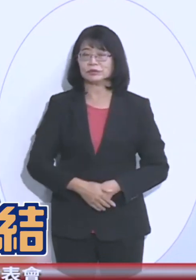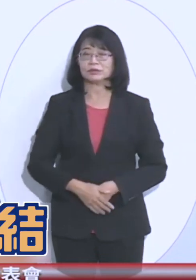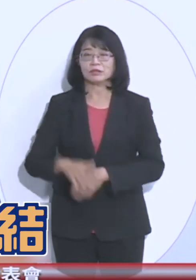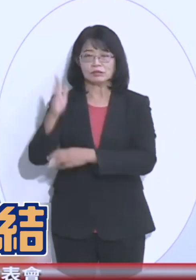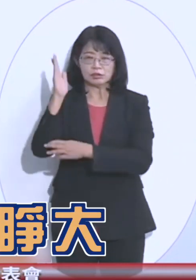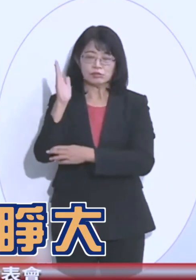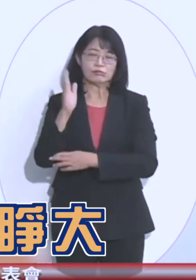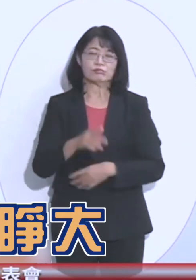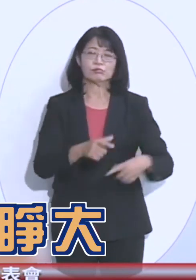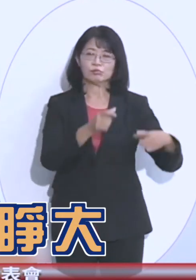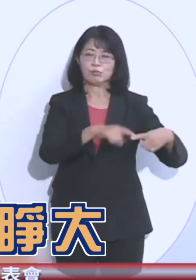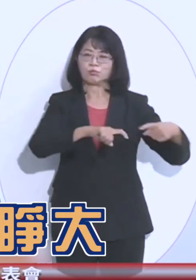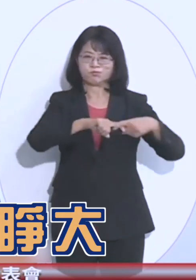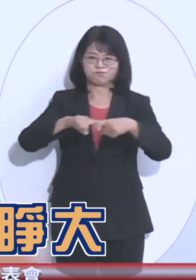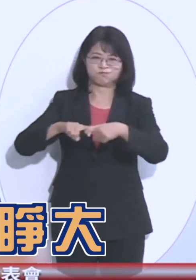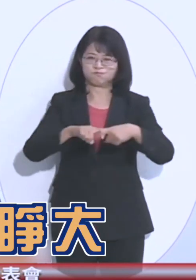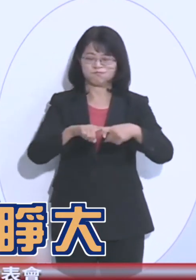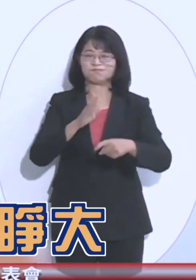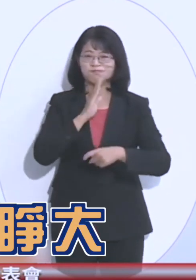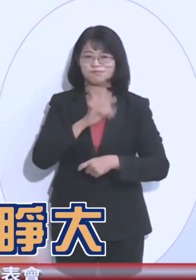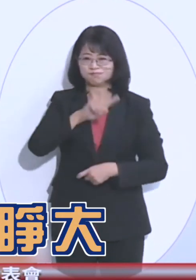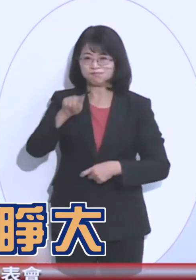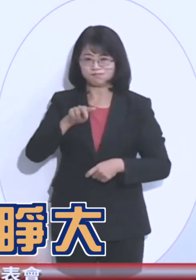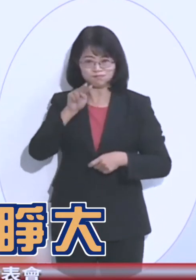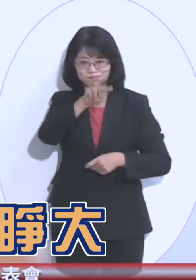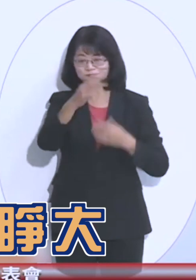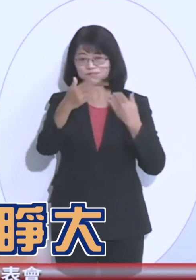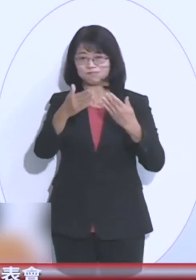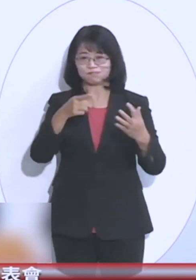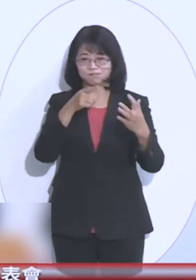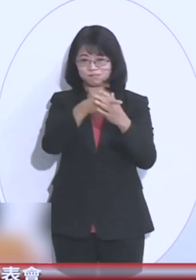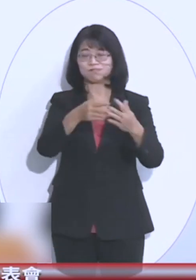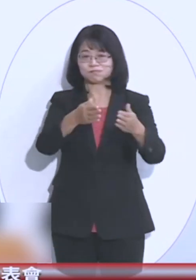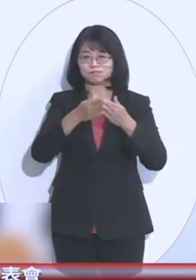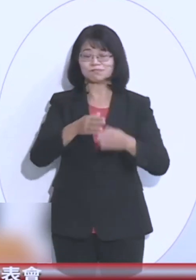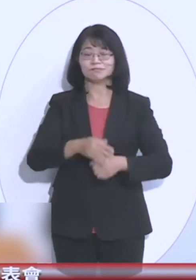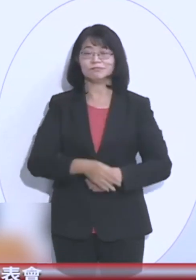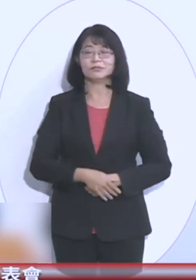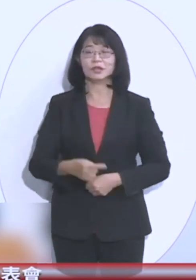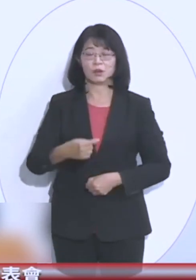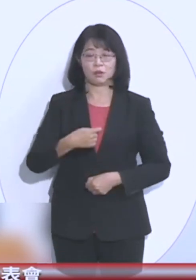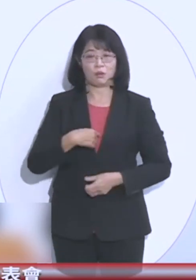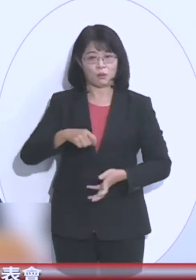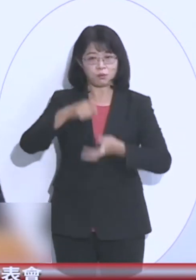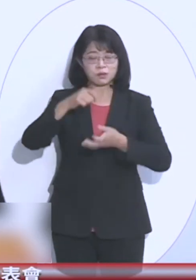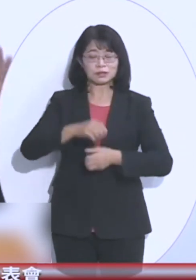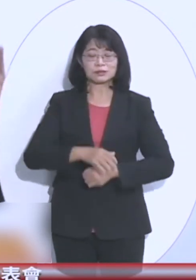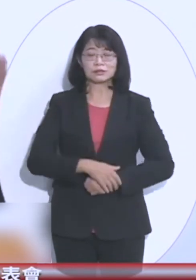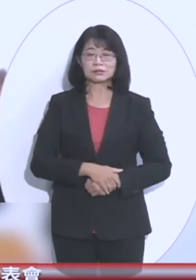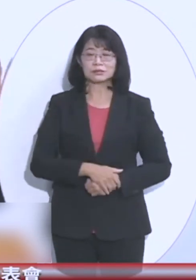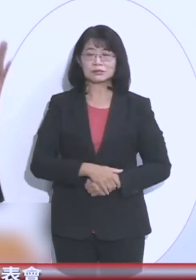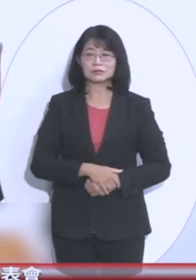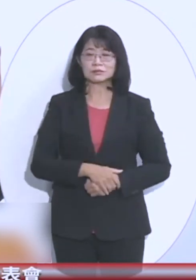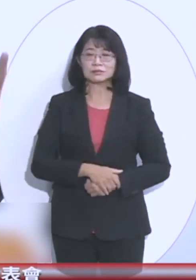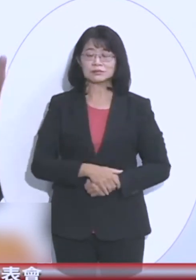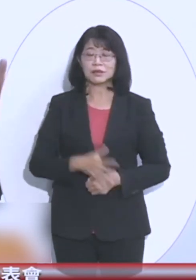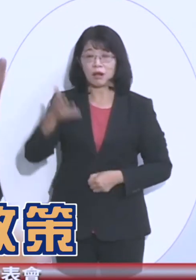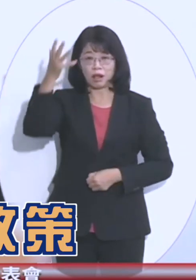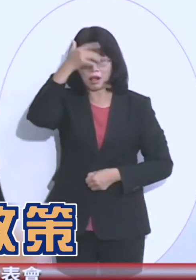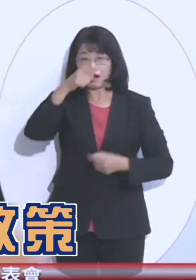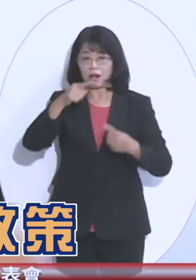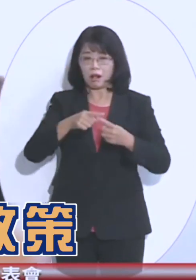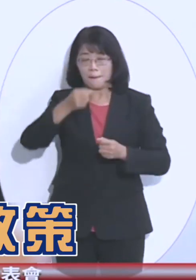结。所以大家目睭爱白乌金，我主张。不但是老